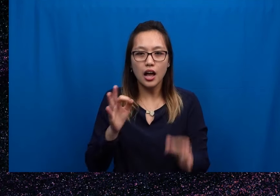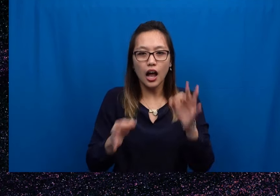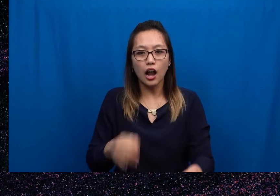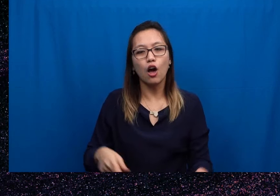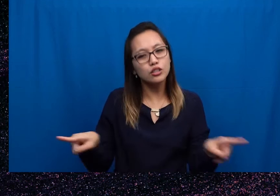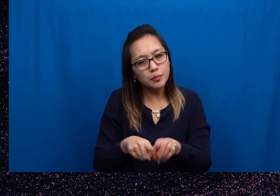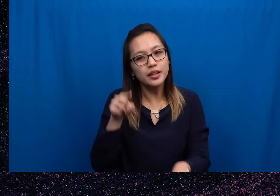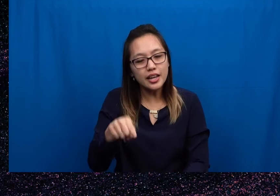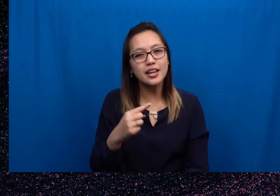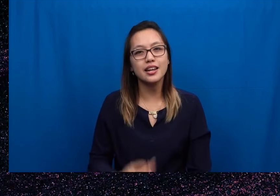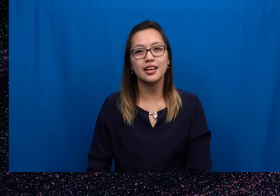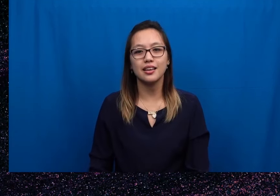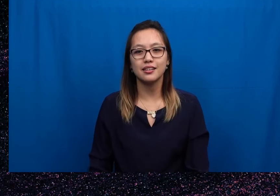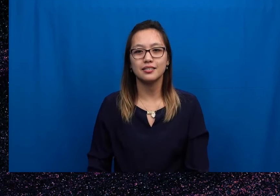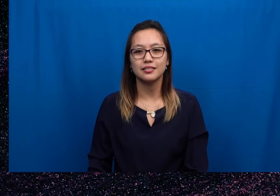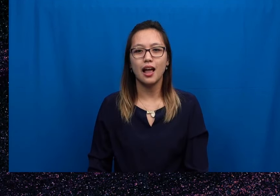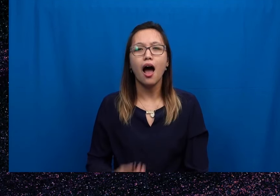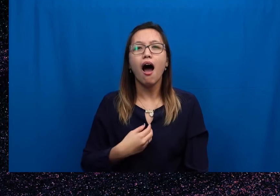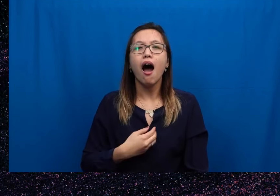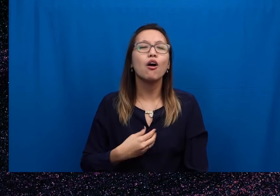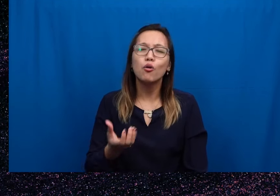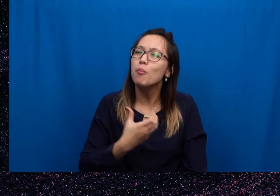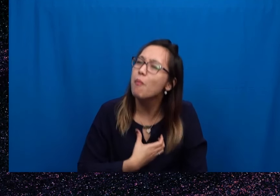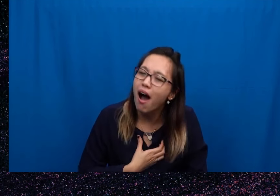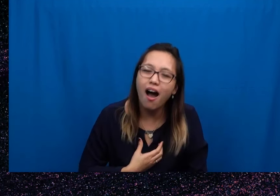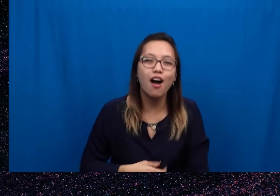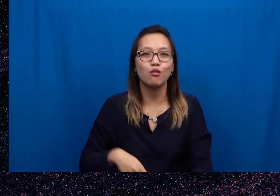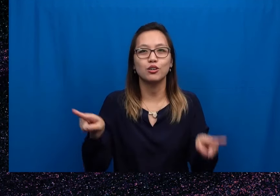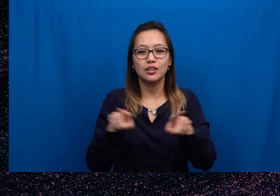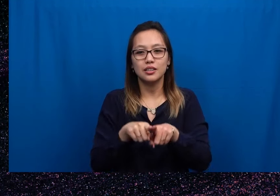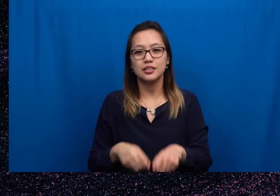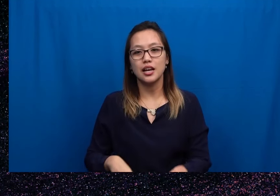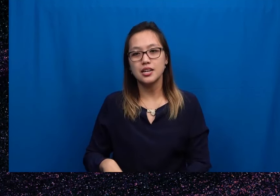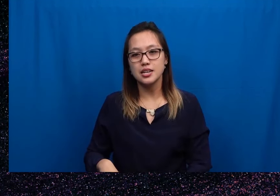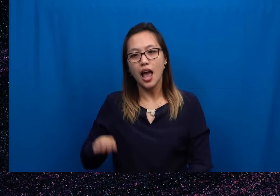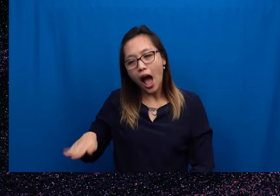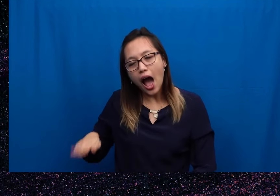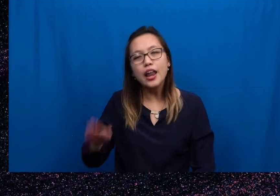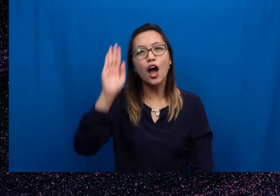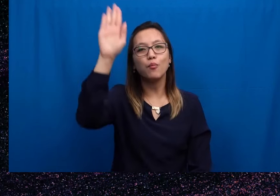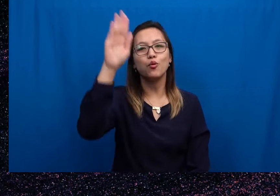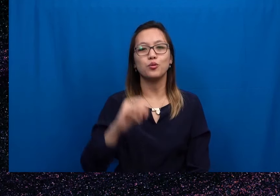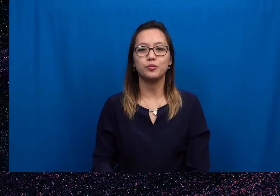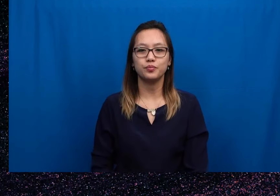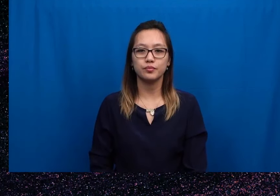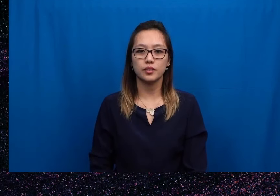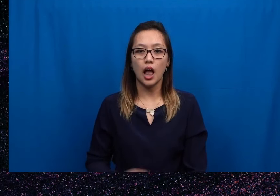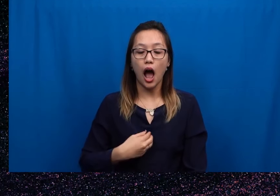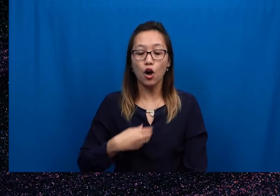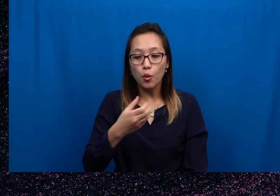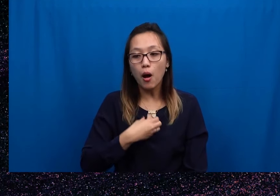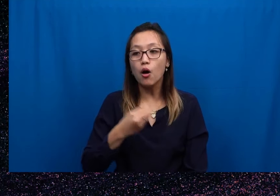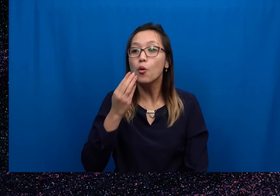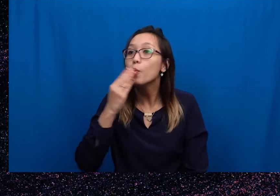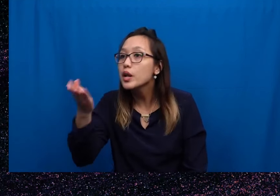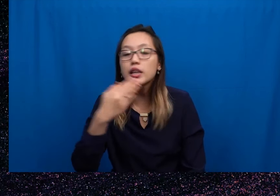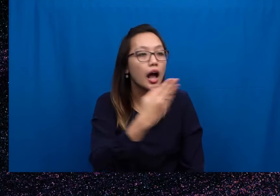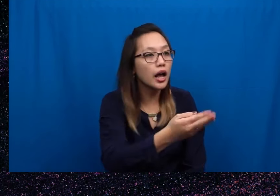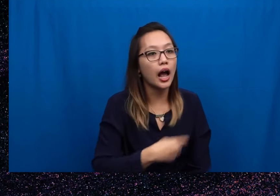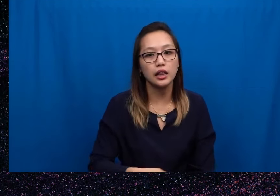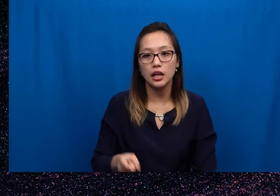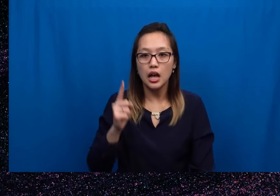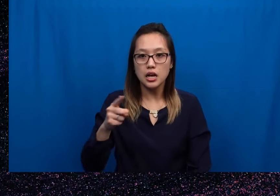Tuhan, maka aku mau jadi hamba-Mu. Aku mau beritakan kepada semua orang bahwa Tuhan itu ada.